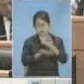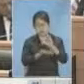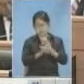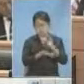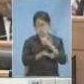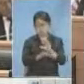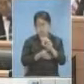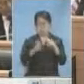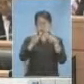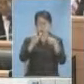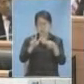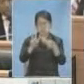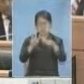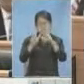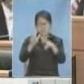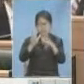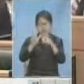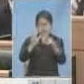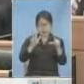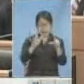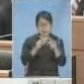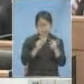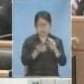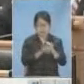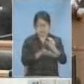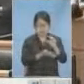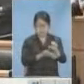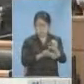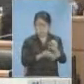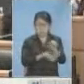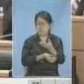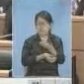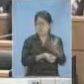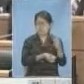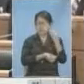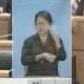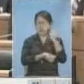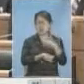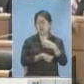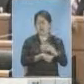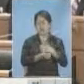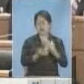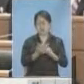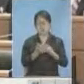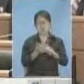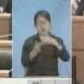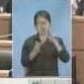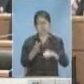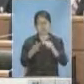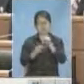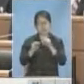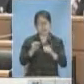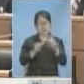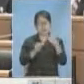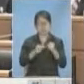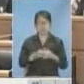านแต่ก็ไม่ได้ตั้งงบไว้ให้กับตรงนี้ผมฉะนั้นผมจึงบอกว่าผมตัดงบนะครับลดลง 10% นะครับ